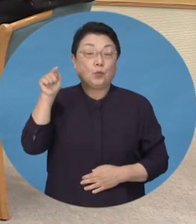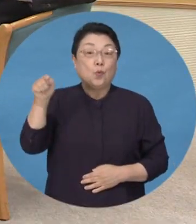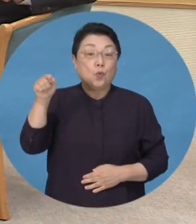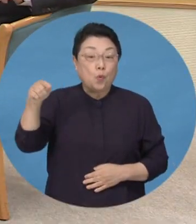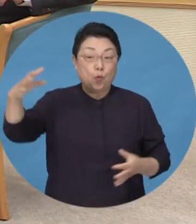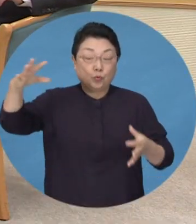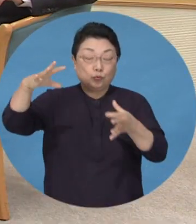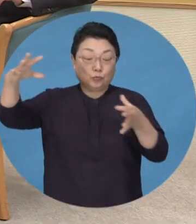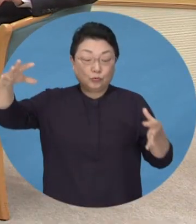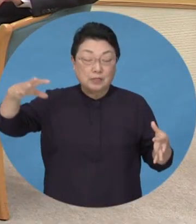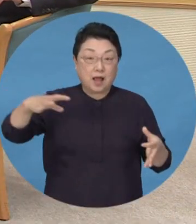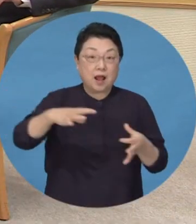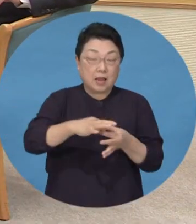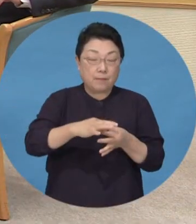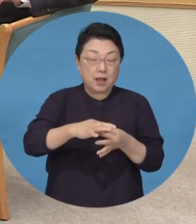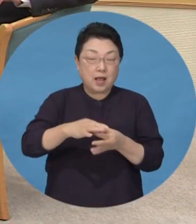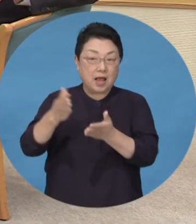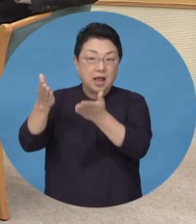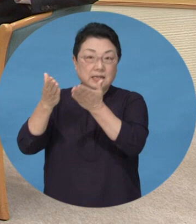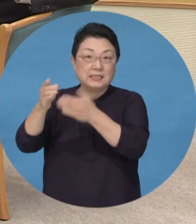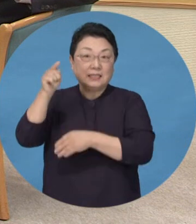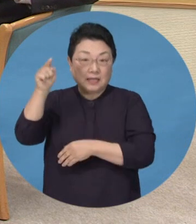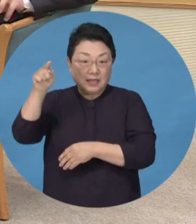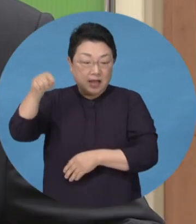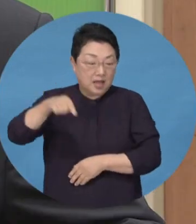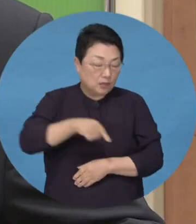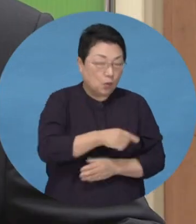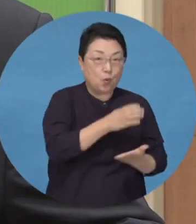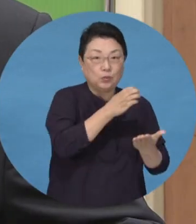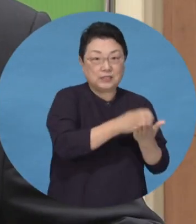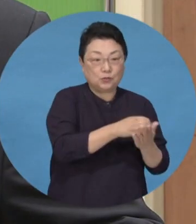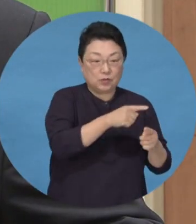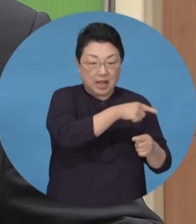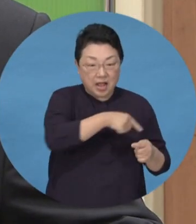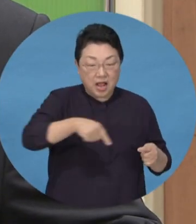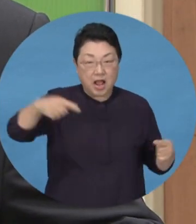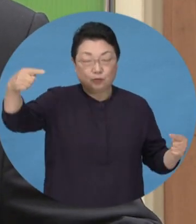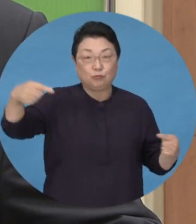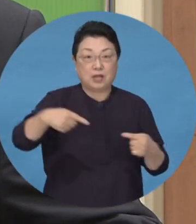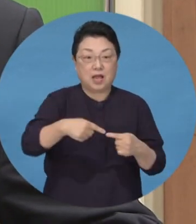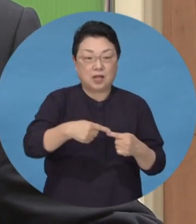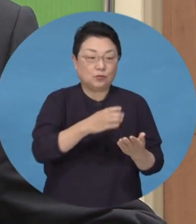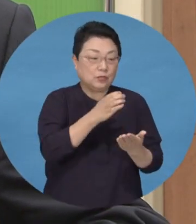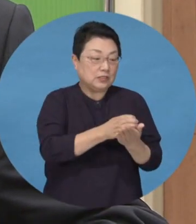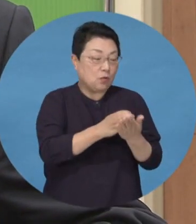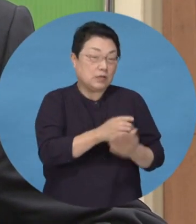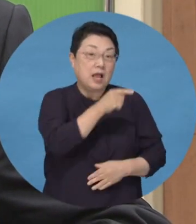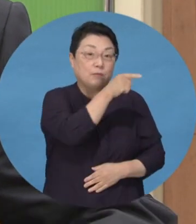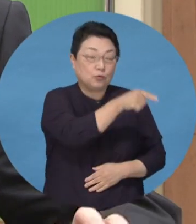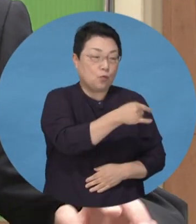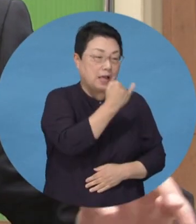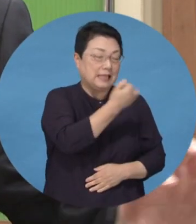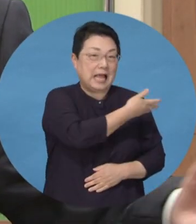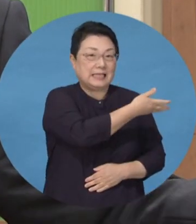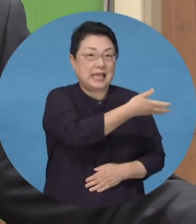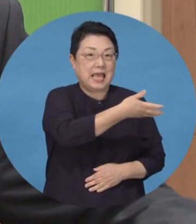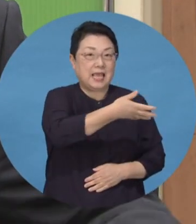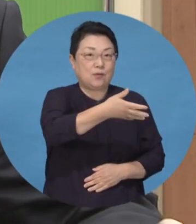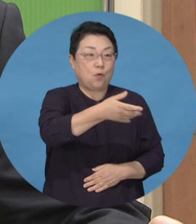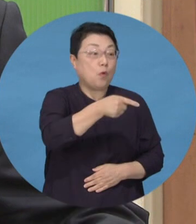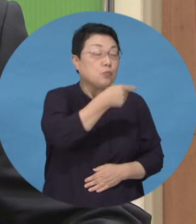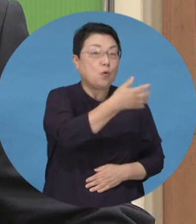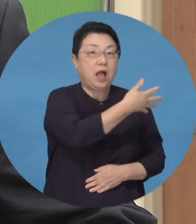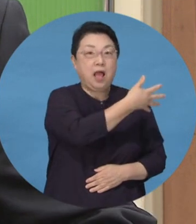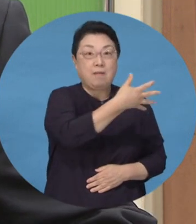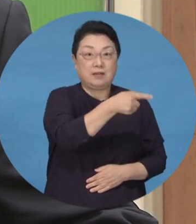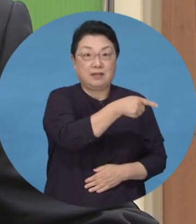つながれば山梨あの新潟と静岡つながれ静岡の先には太平洋とアメリカ